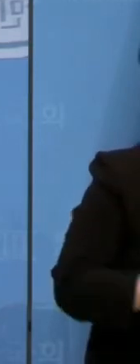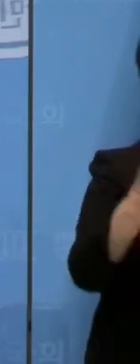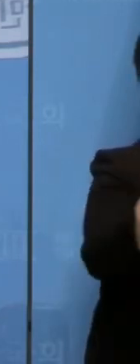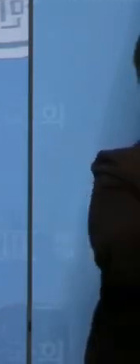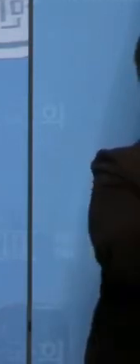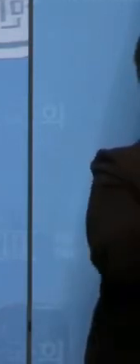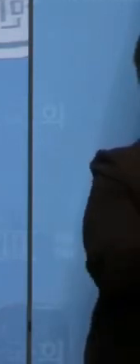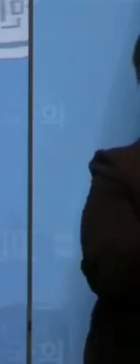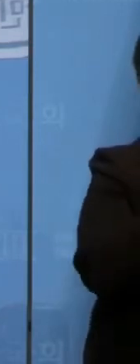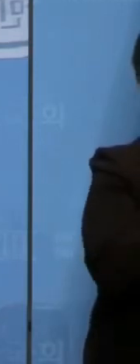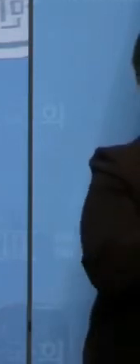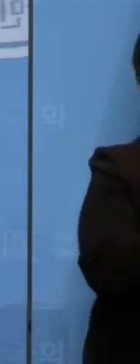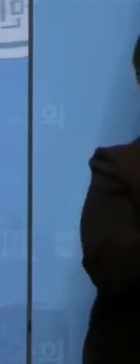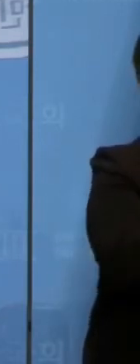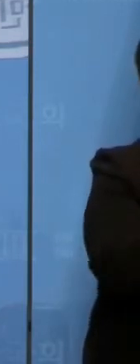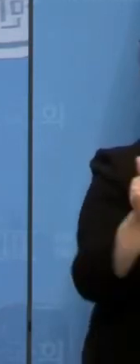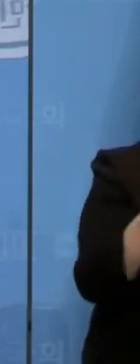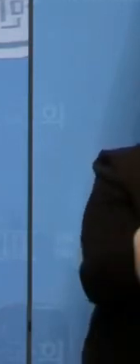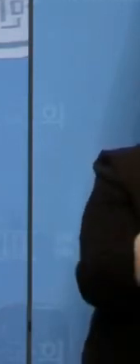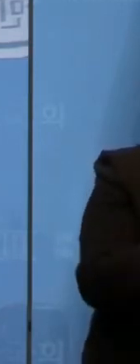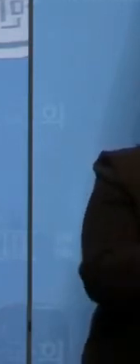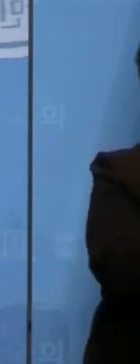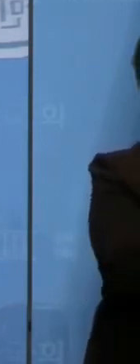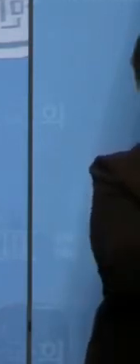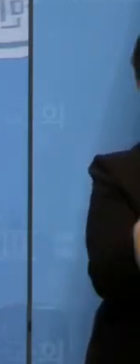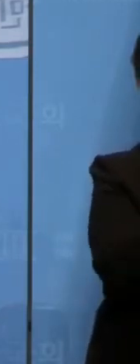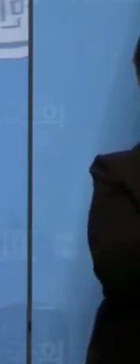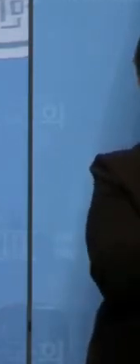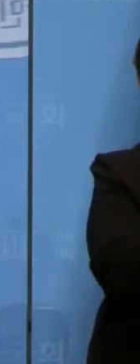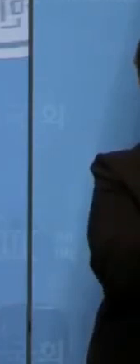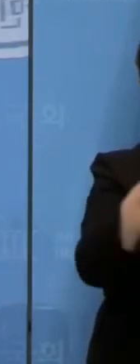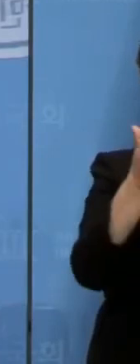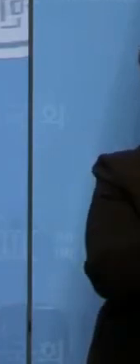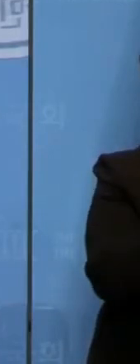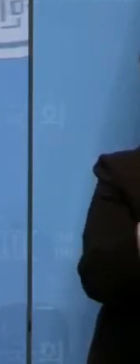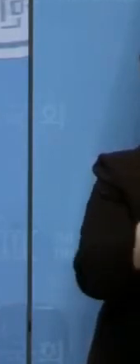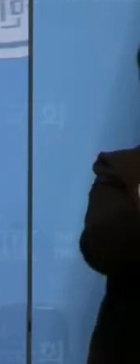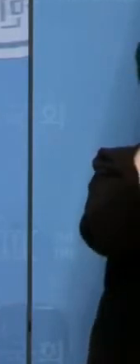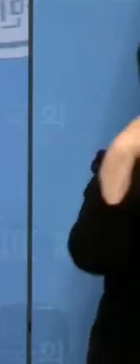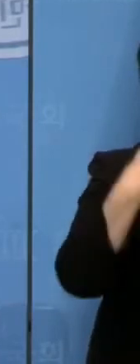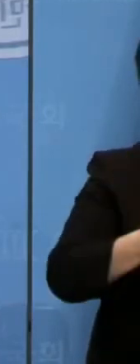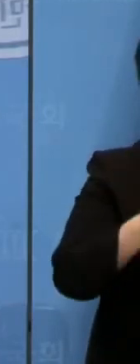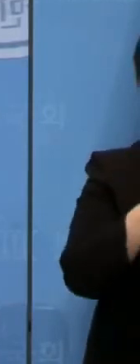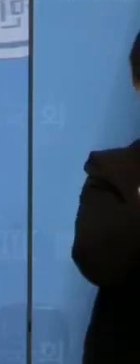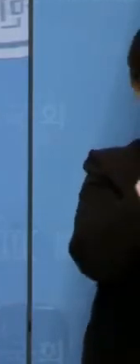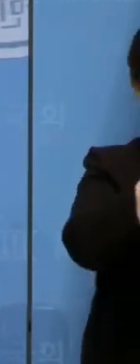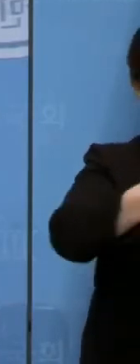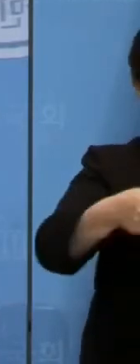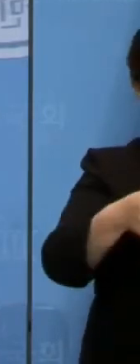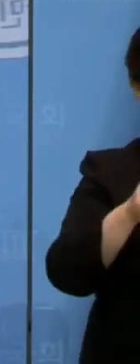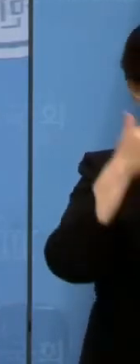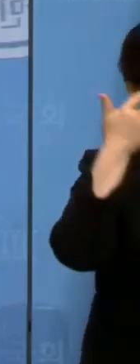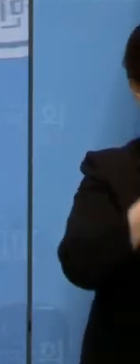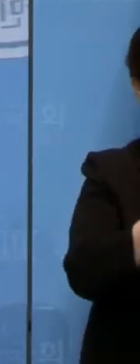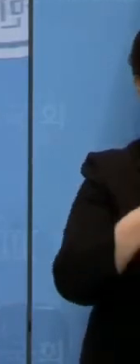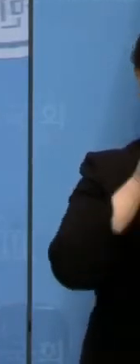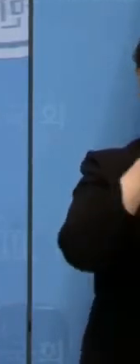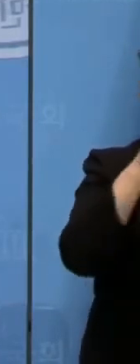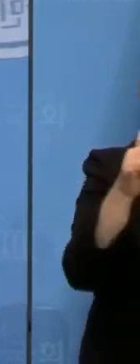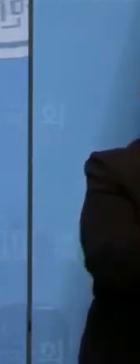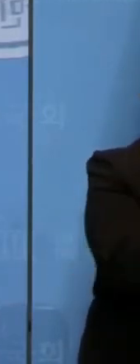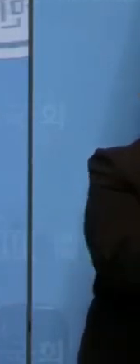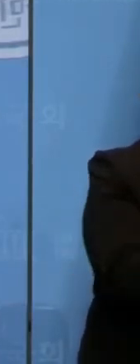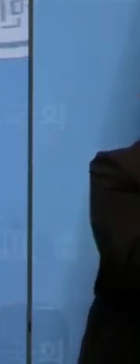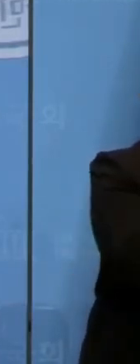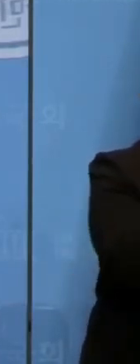정리하겠습니다. 미얀마에서 사망자는 하루하루 늘어가고 있고 임시정부 수립과 소수민족 항정 방침으로 내전이 벌어질